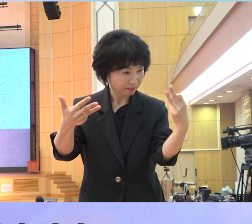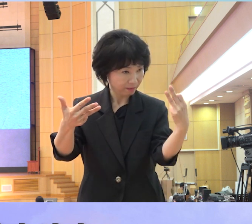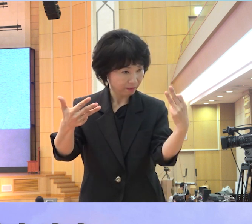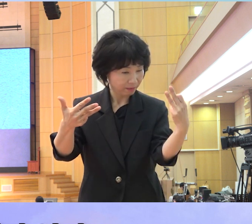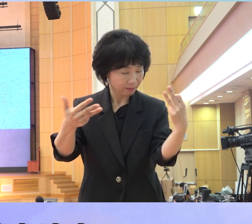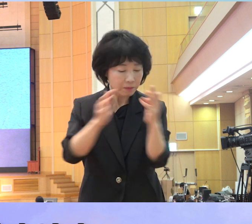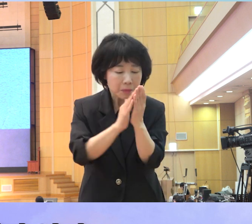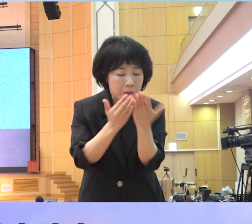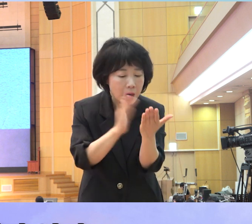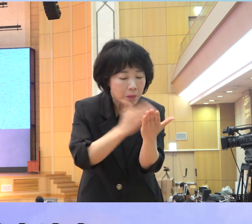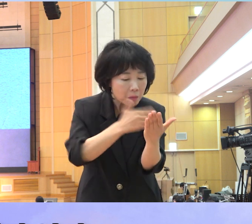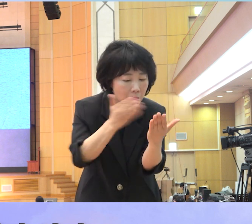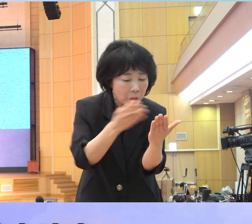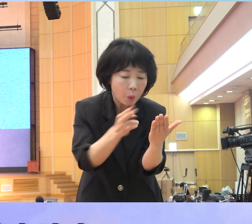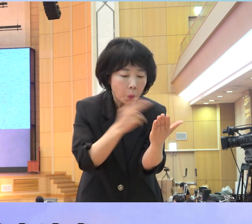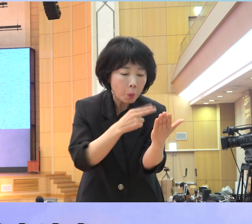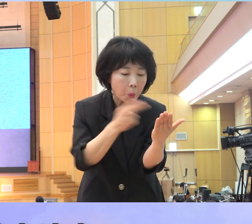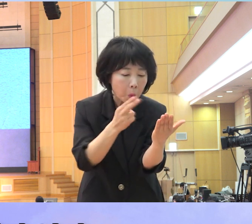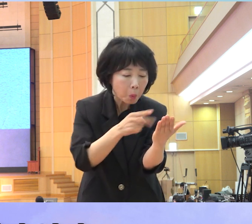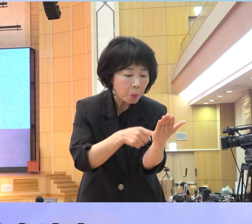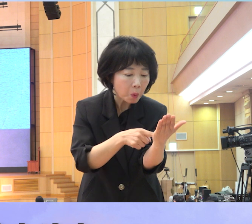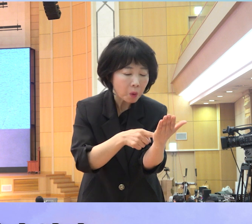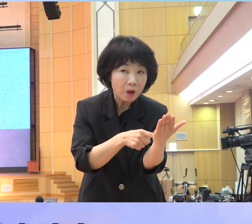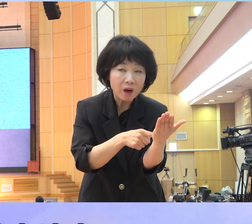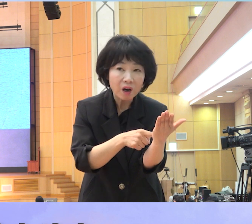행치 아니하고.